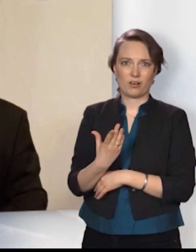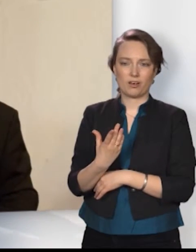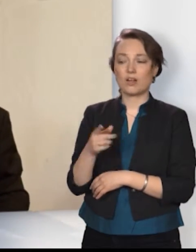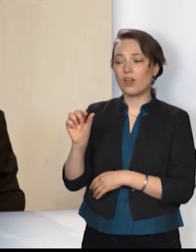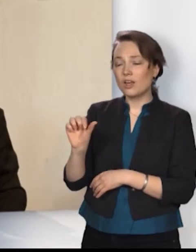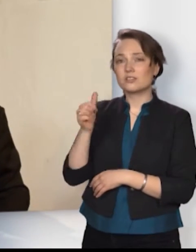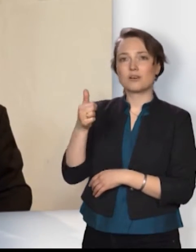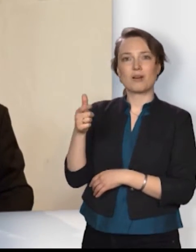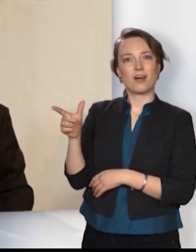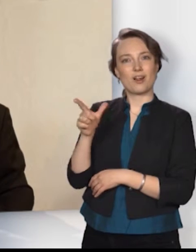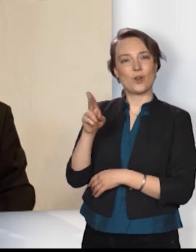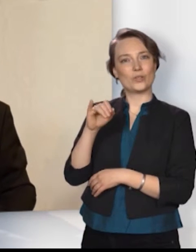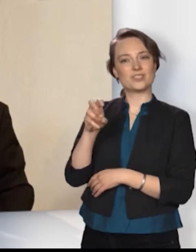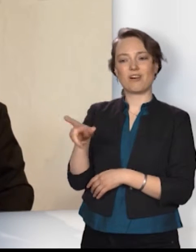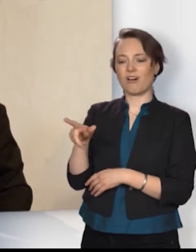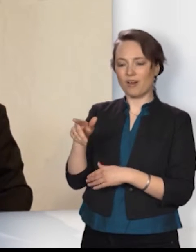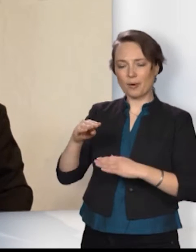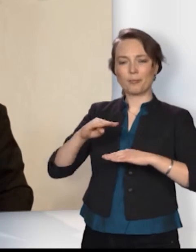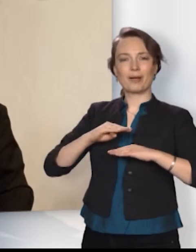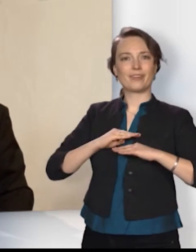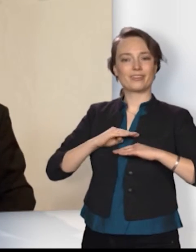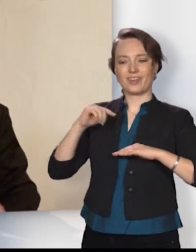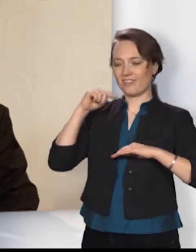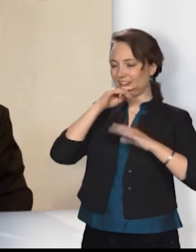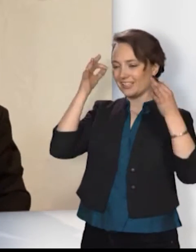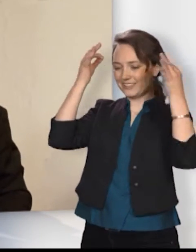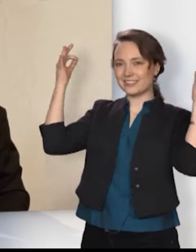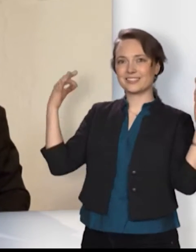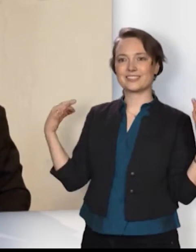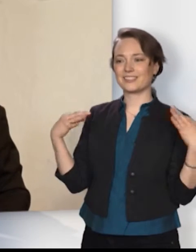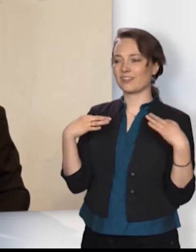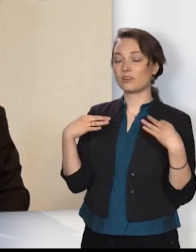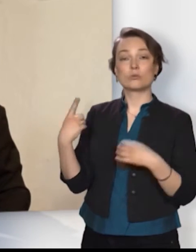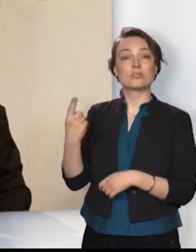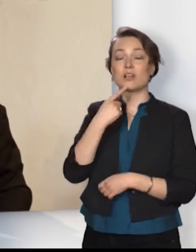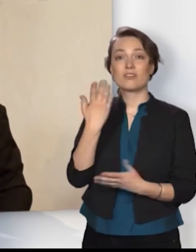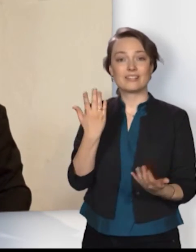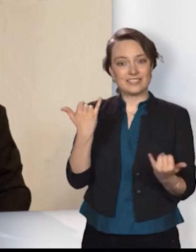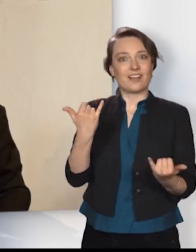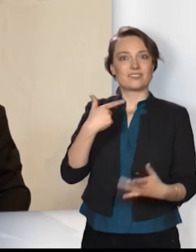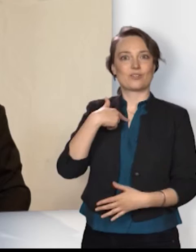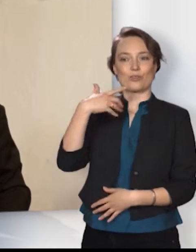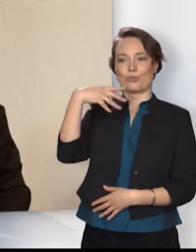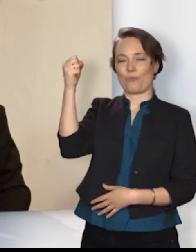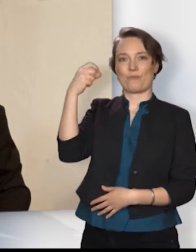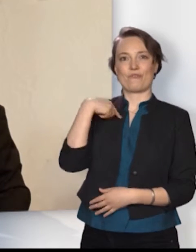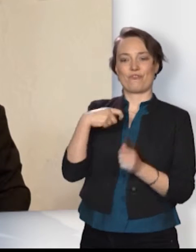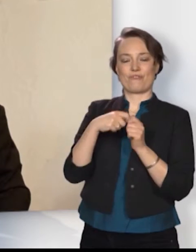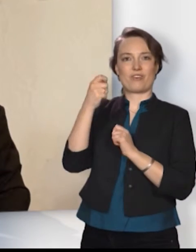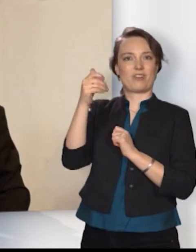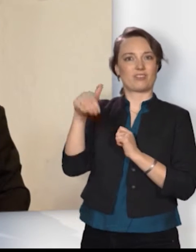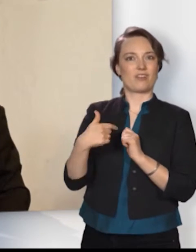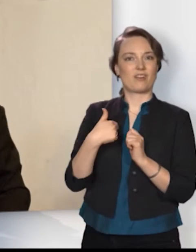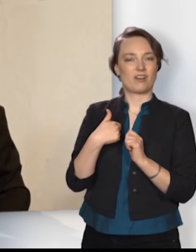Kissen. Jetzt, sagt sie, habe ich einen Trumpf gezogen. Auch wenn ich bald sterben muss wegen AIDS, wenigstens sterbe ich in